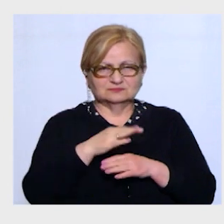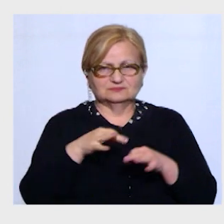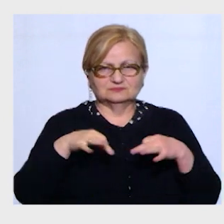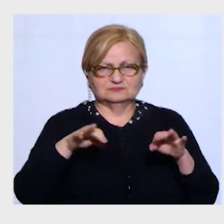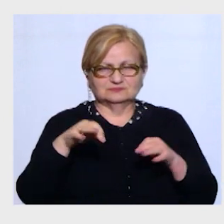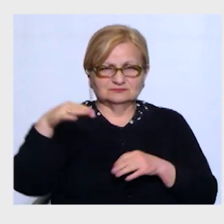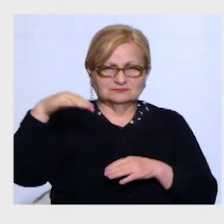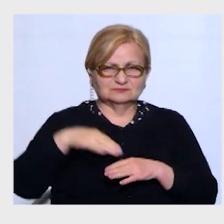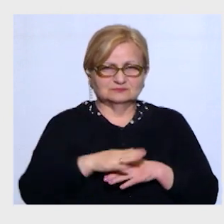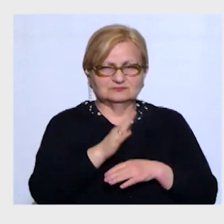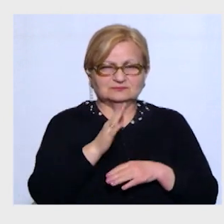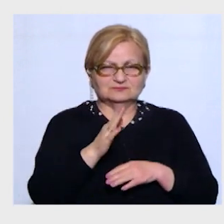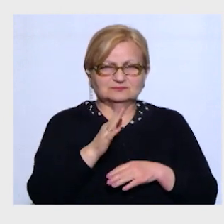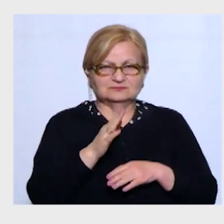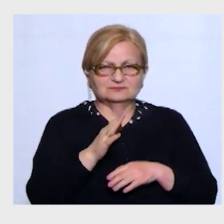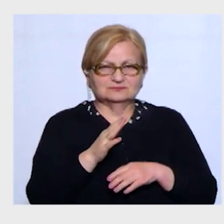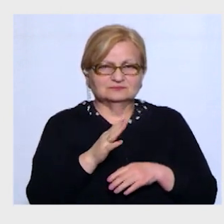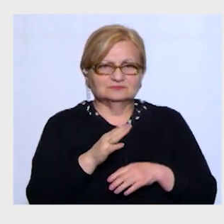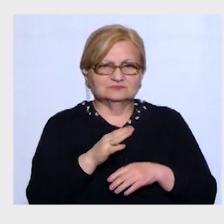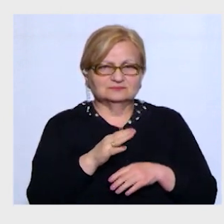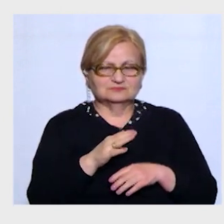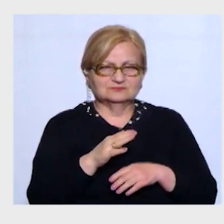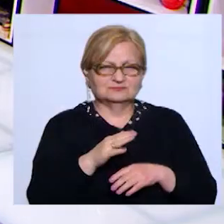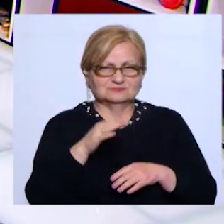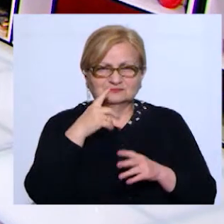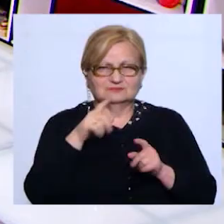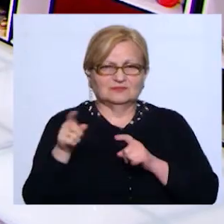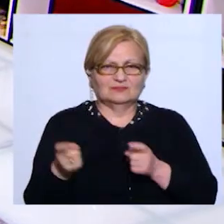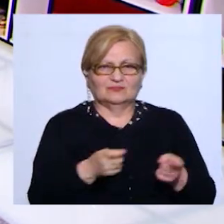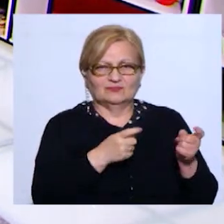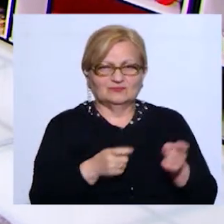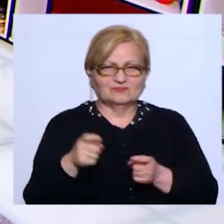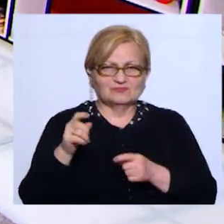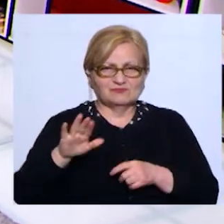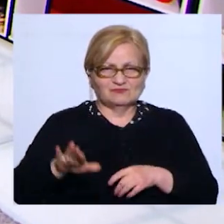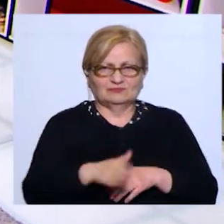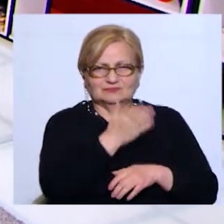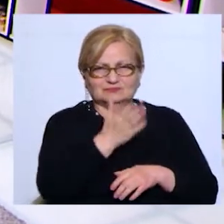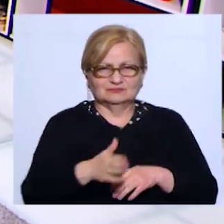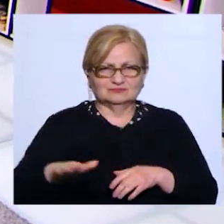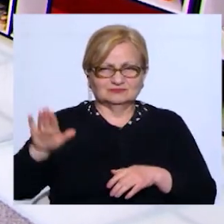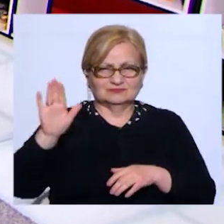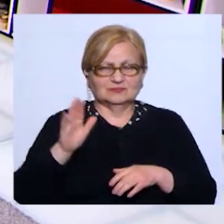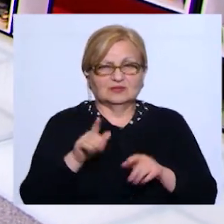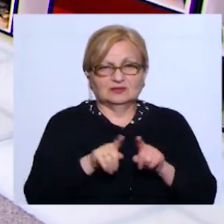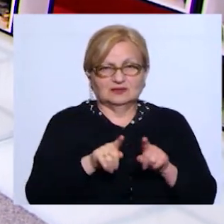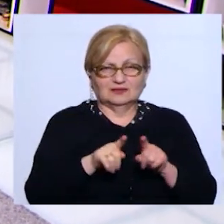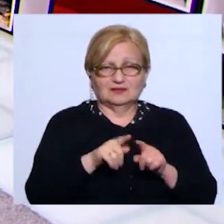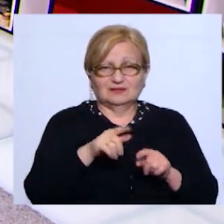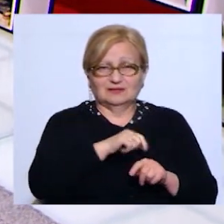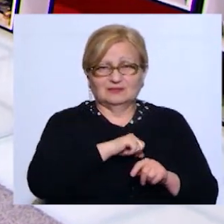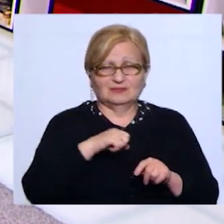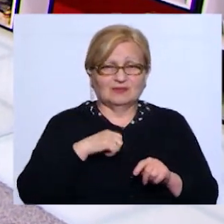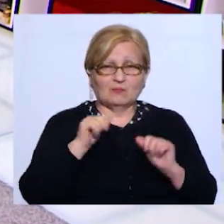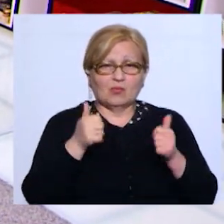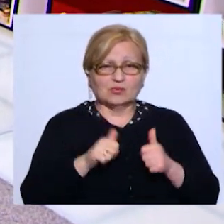ვინახავთ ხოლმე, ესე YouTube-ზე არის ხოლმე ვიდეოები, ხო სკეიტით რო ესე მოძრაობენ და შეჯიბრებები აქვს, თითქოს ასეთი პარაბოლის ფორმაზე